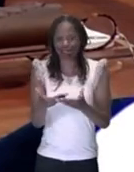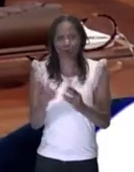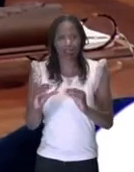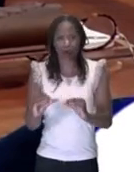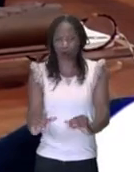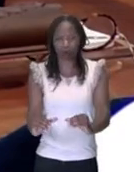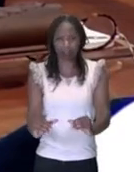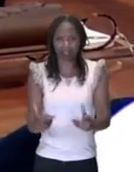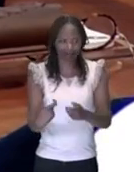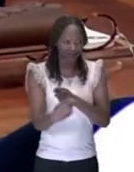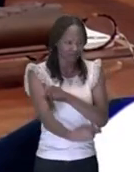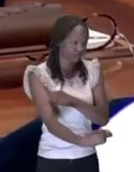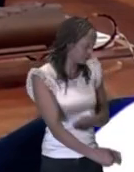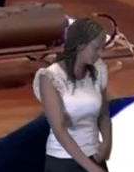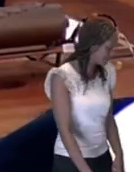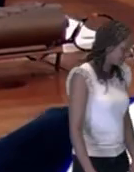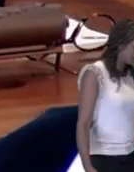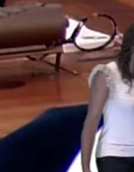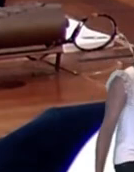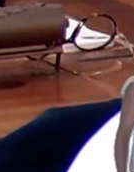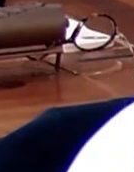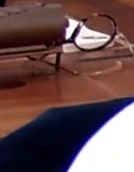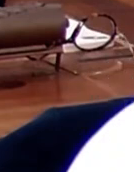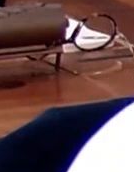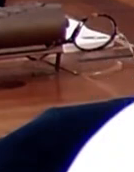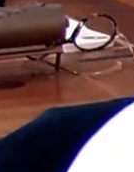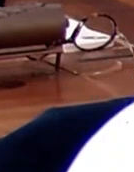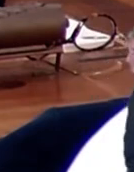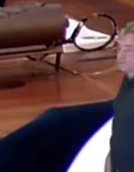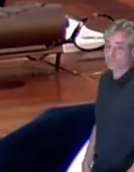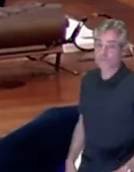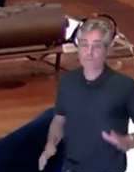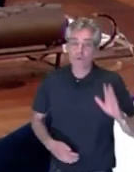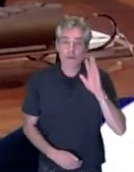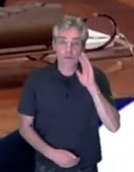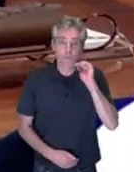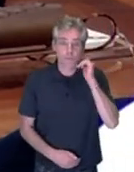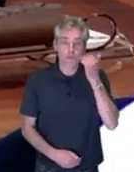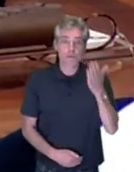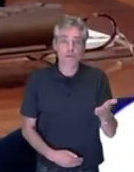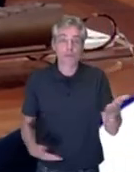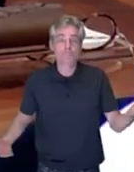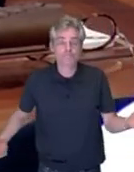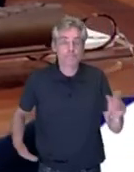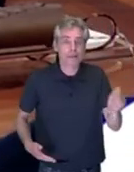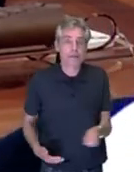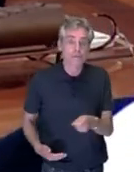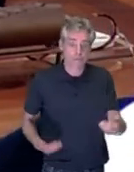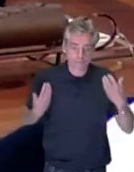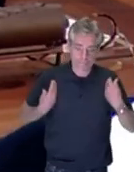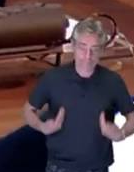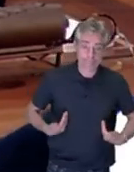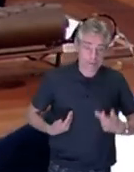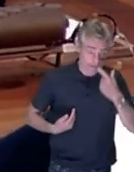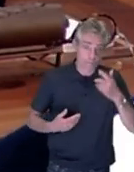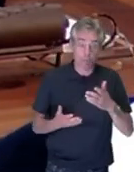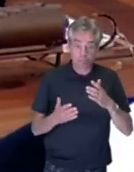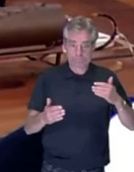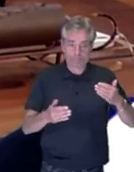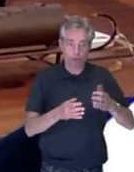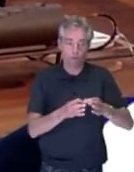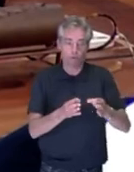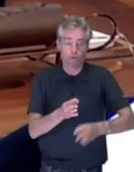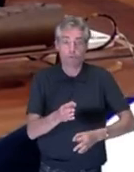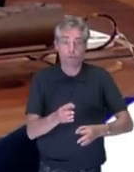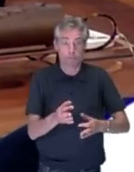choses concrètes. Et du coup, évidemment, et j'en arrive à ma conclusion, ça ne